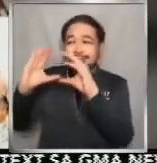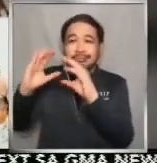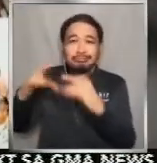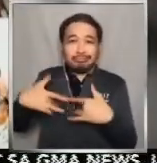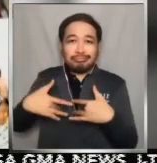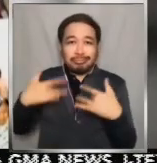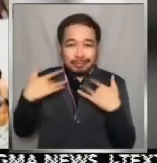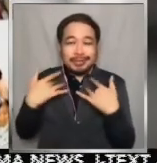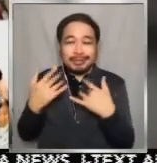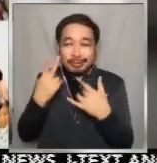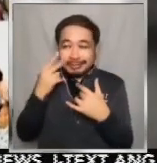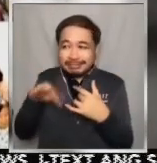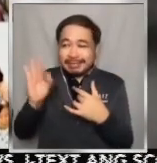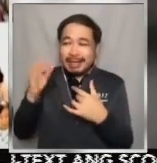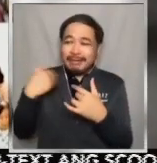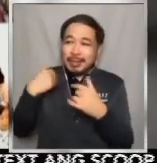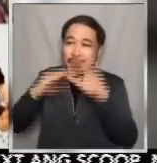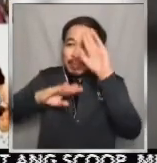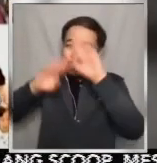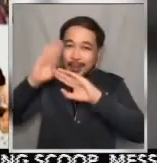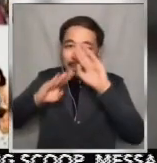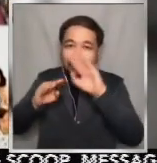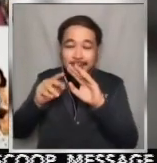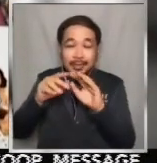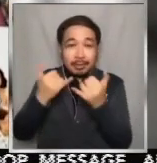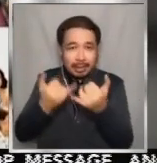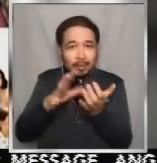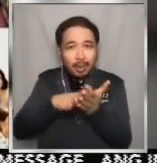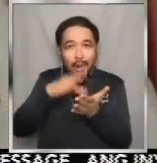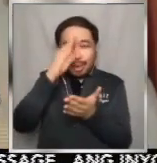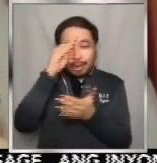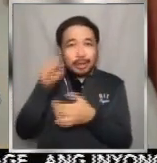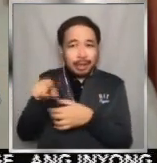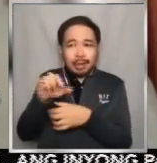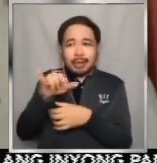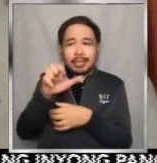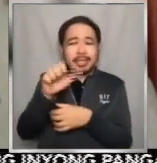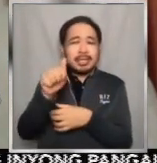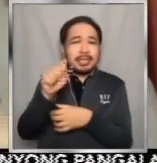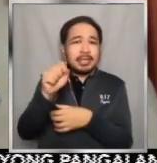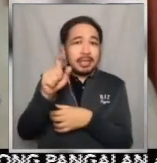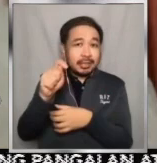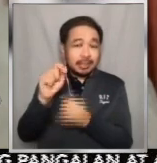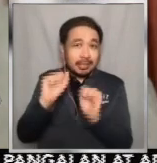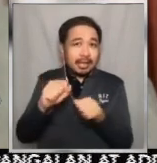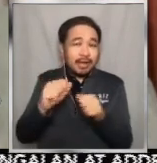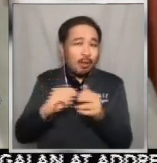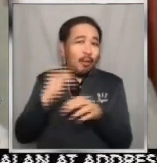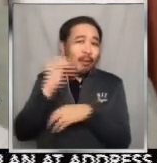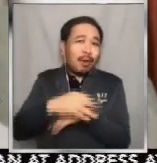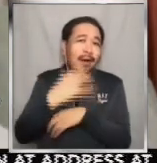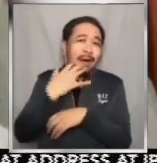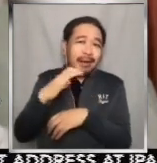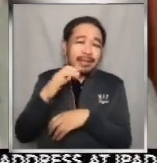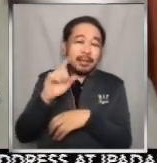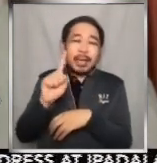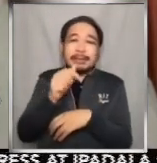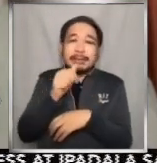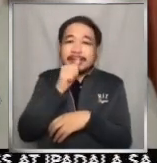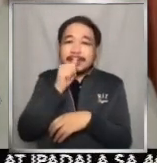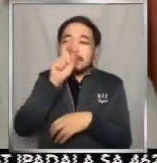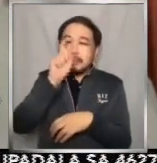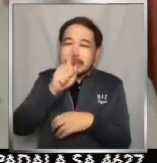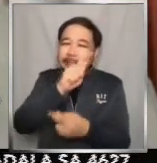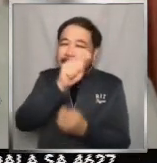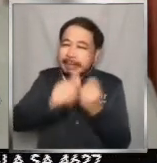nalaman na ang yeast ay nag-overheat. Isa sa secret is yung precision. Precise kailangan